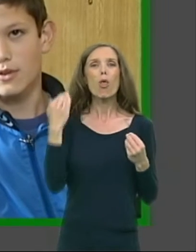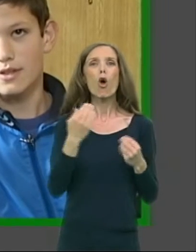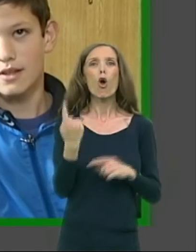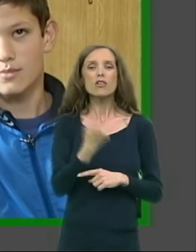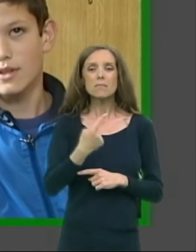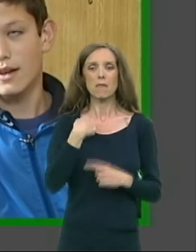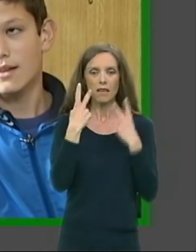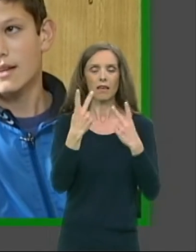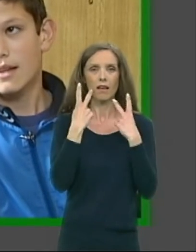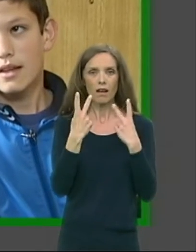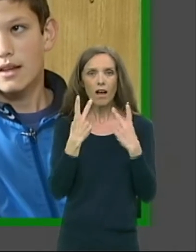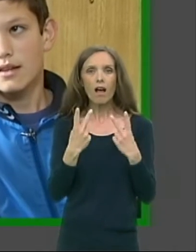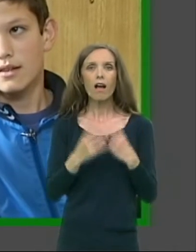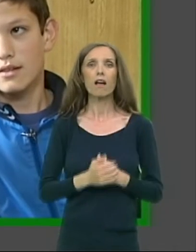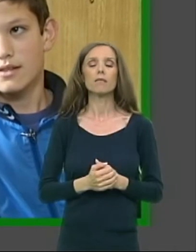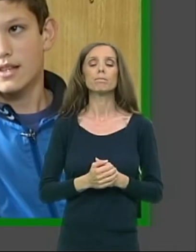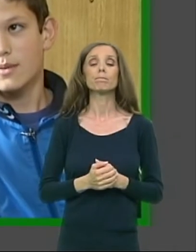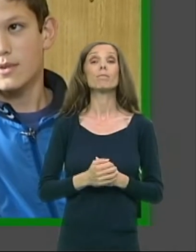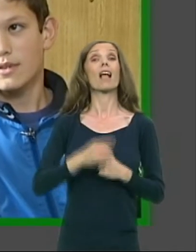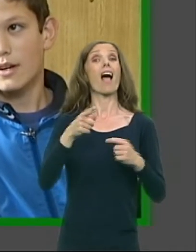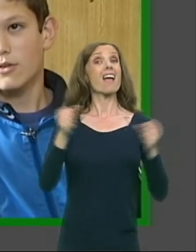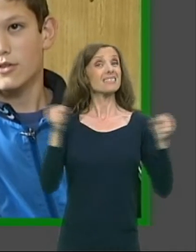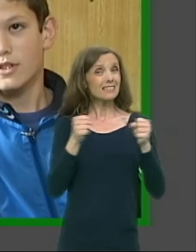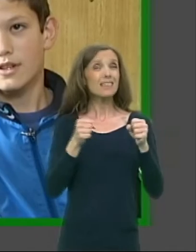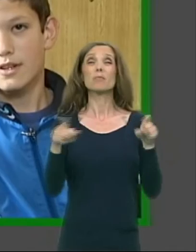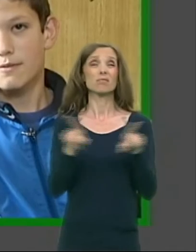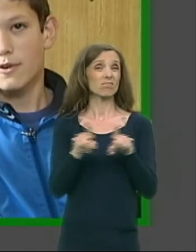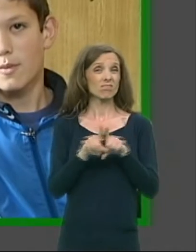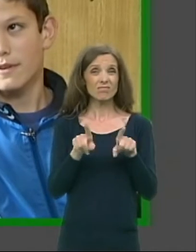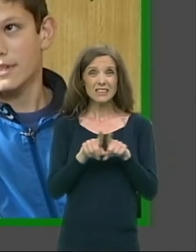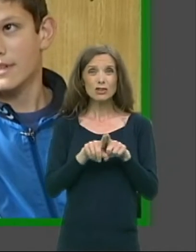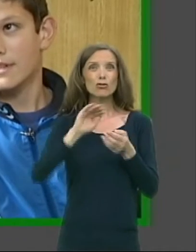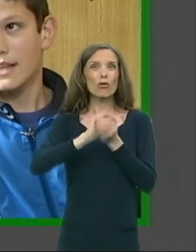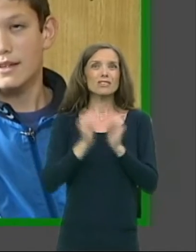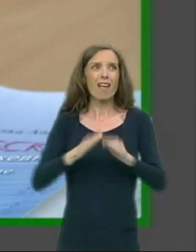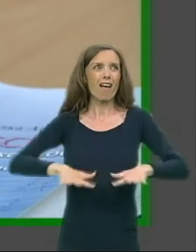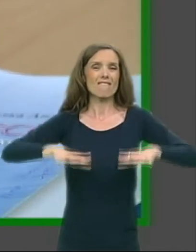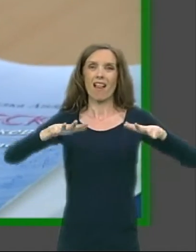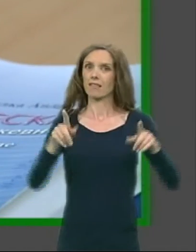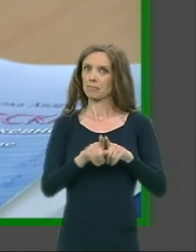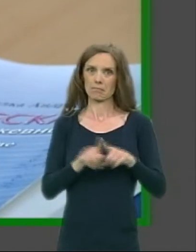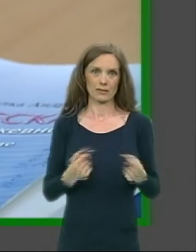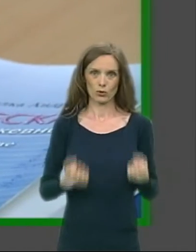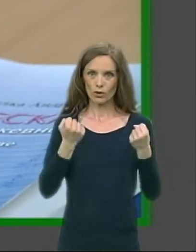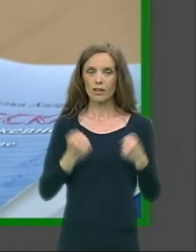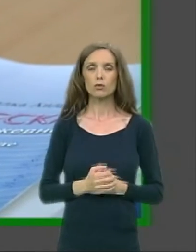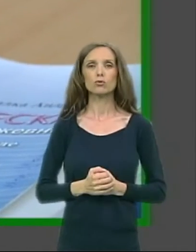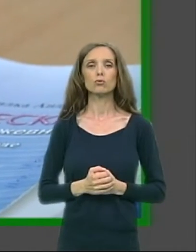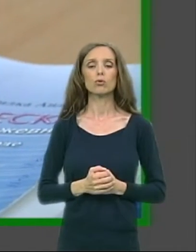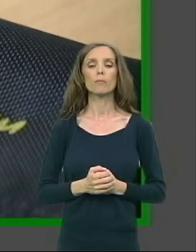srećemo dosta zmija. Zimi također jer je veoma veliki snijeg.